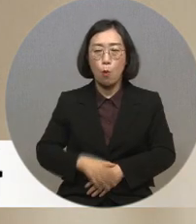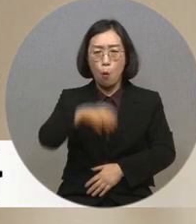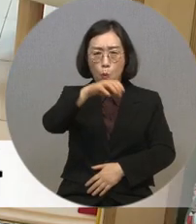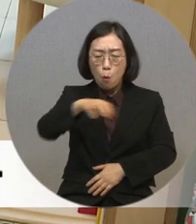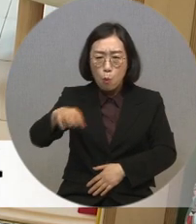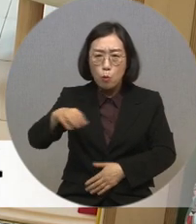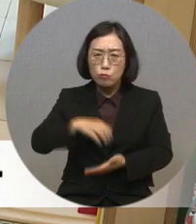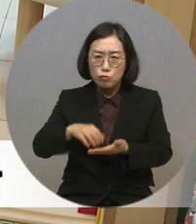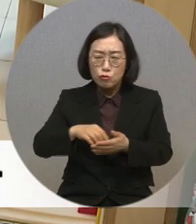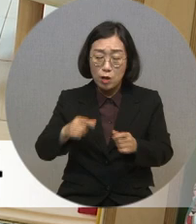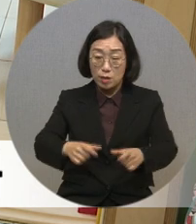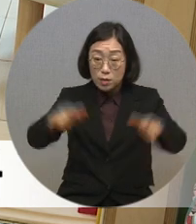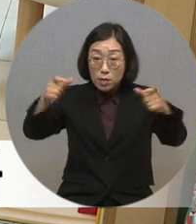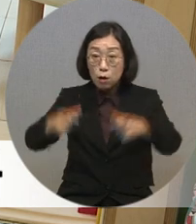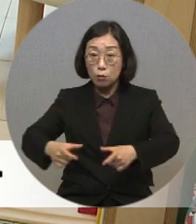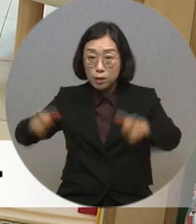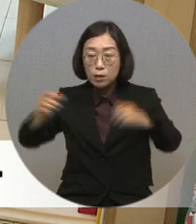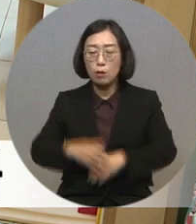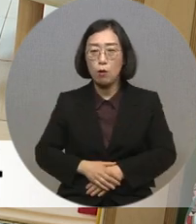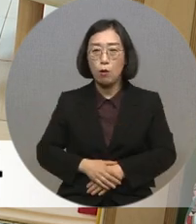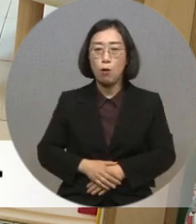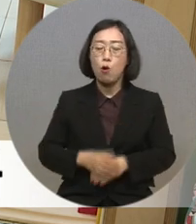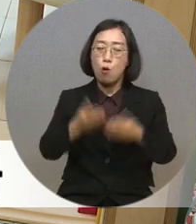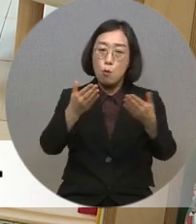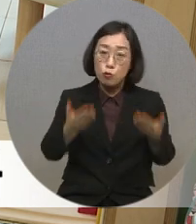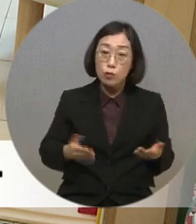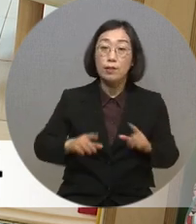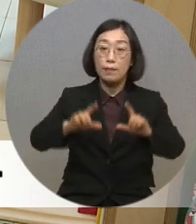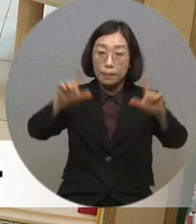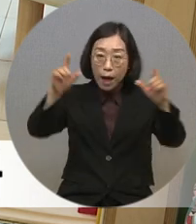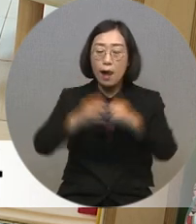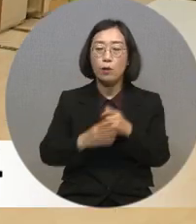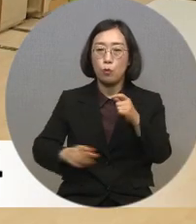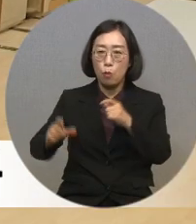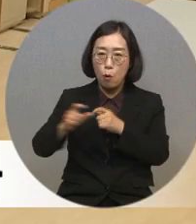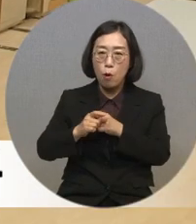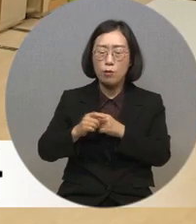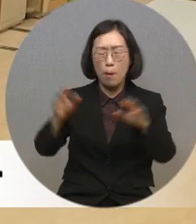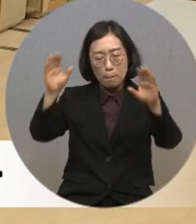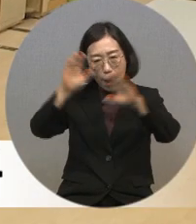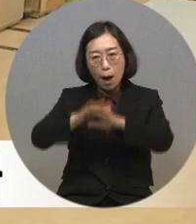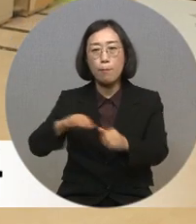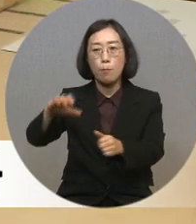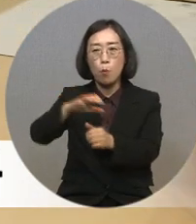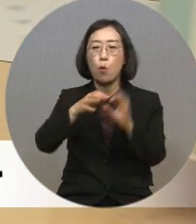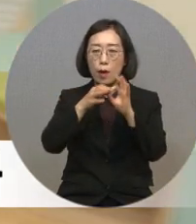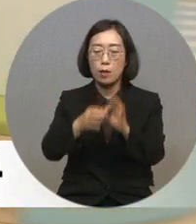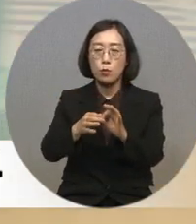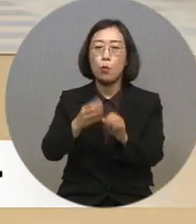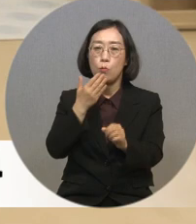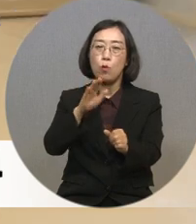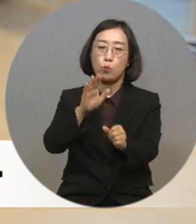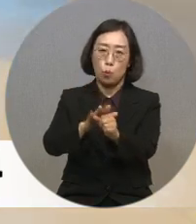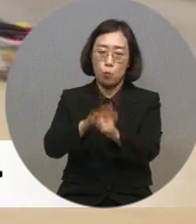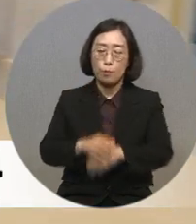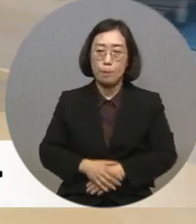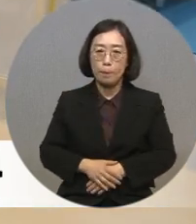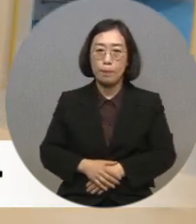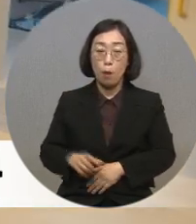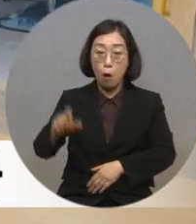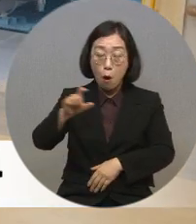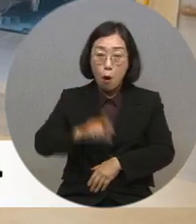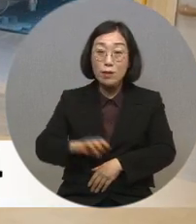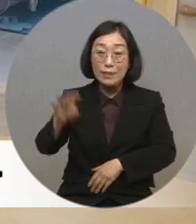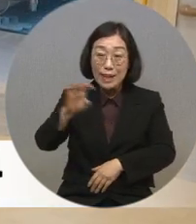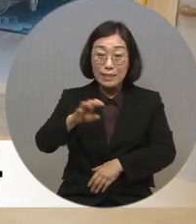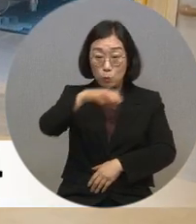확충해 휴일과 주말 등 보육 공백을 해소합니다 거점형 야간 보육 어린이집 4마 개소를 추가해